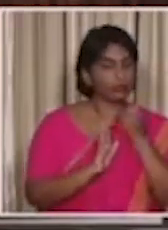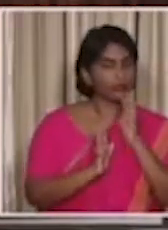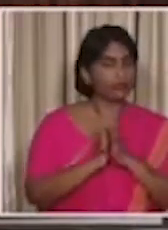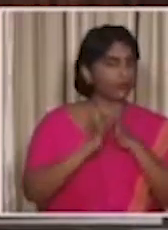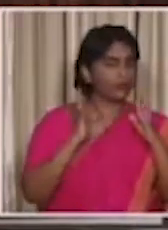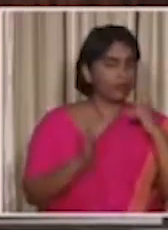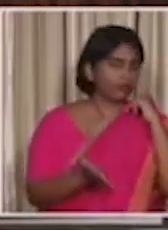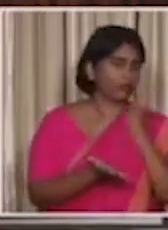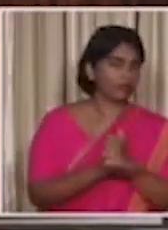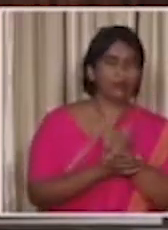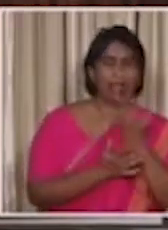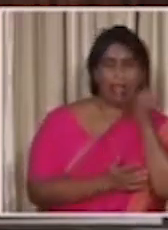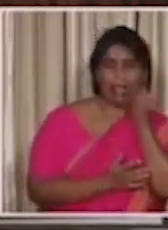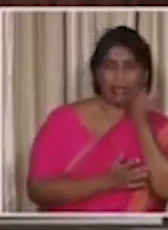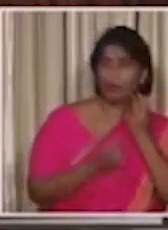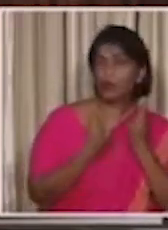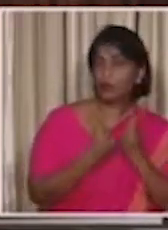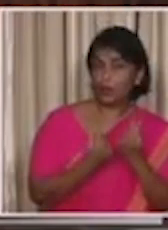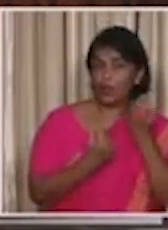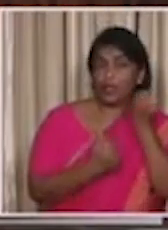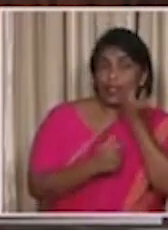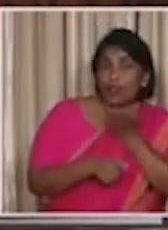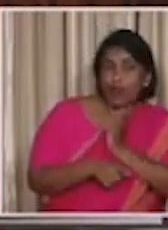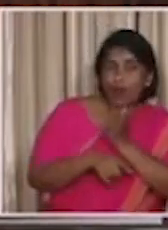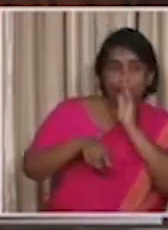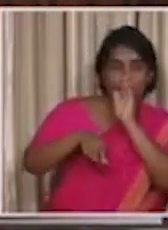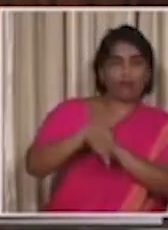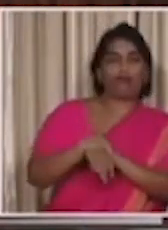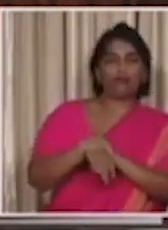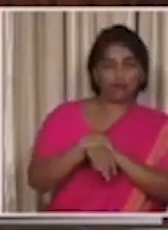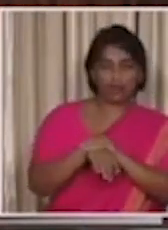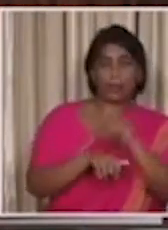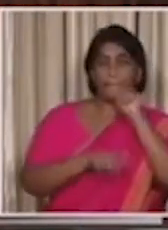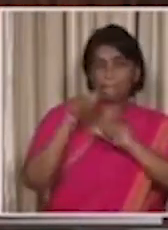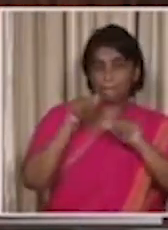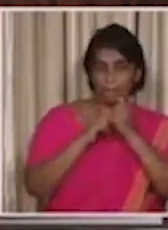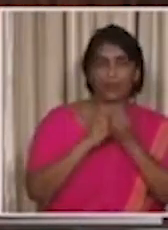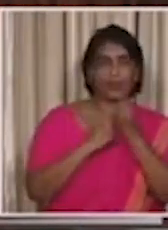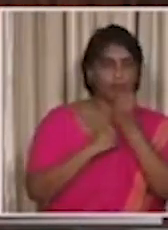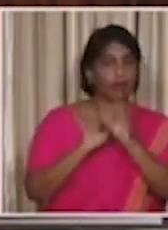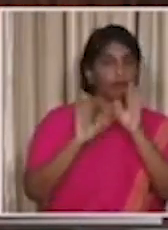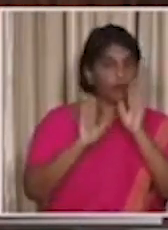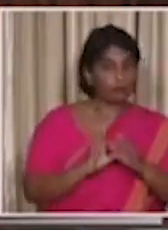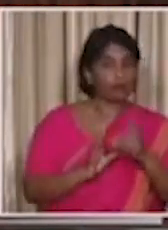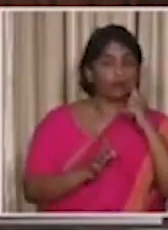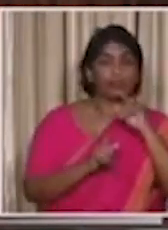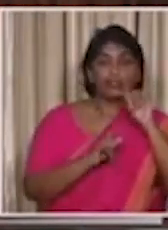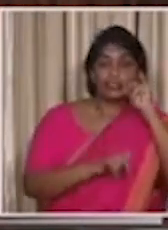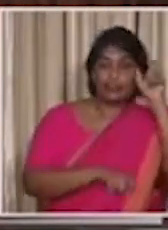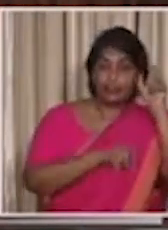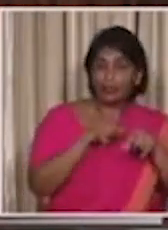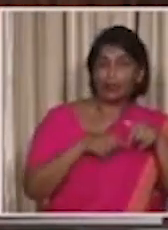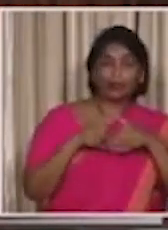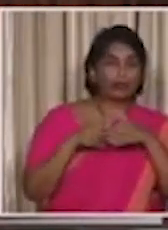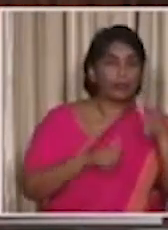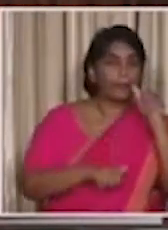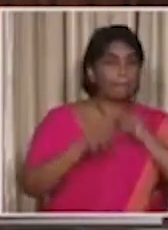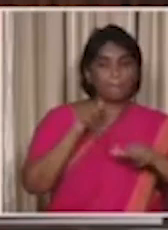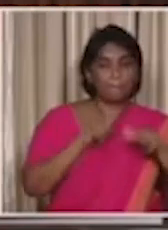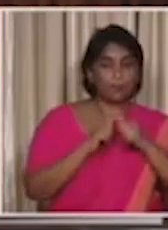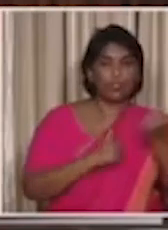අසාධ්‍ය ලෙඩක්. වහාම කළ යුත්තේ ලෙඩේ හඳුනාගෙන ඊට අවශ්‍ය ප්‍රතිකාර කිරීමයි. ඒත් සමාරු කරන්නේ මෙතෙක් ප්‍රතිකාර